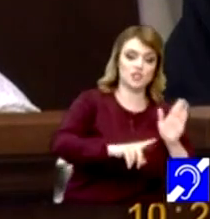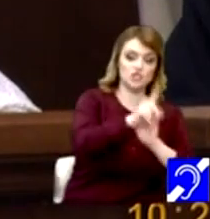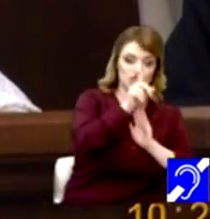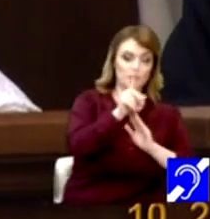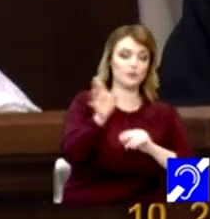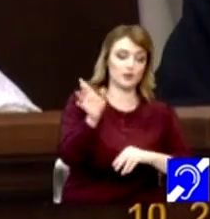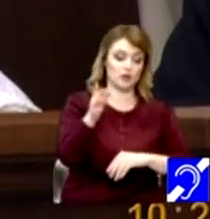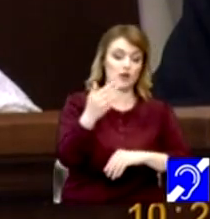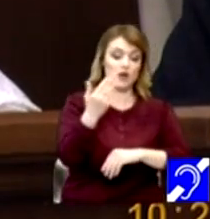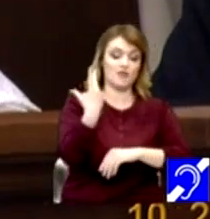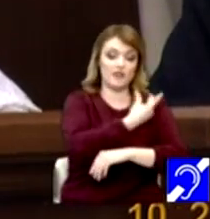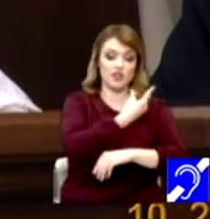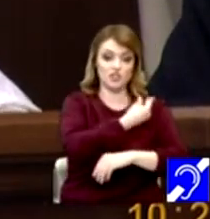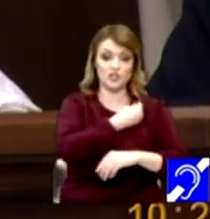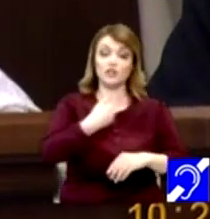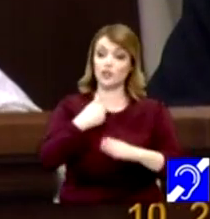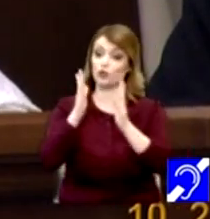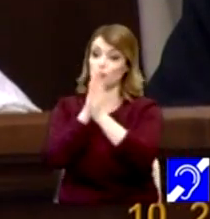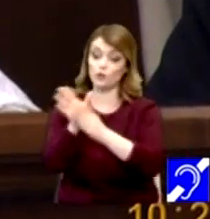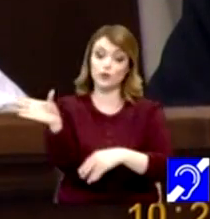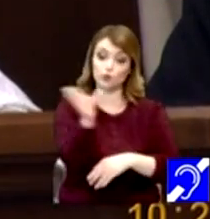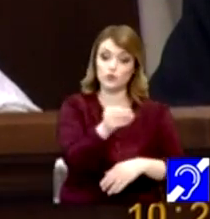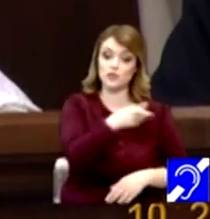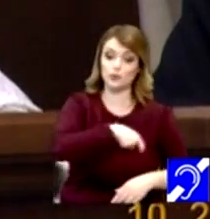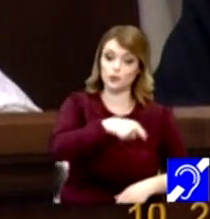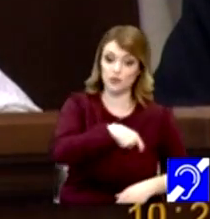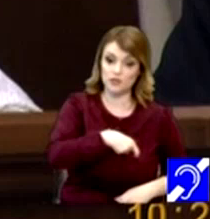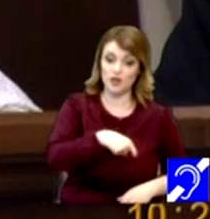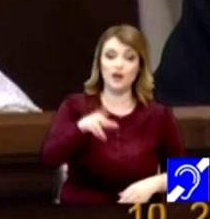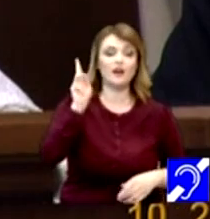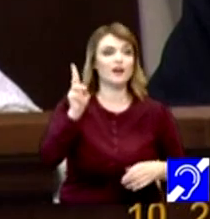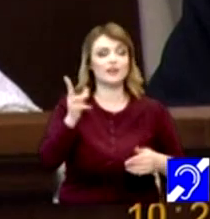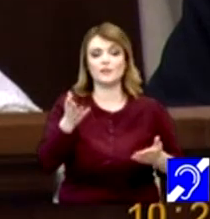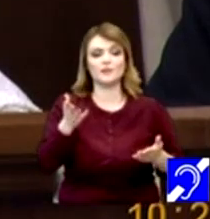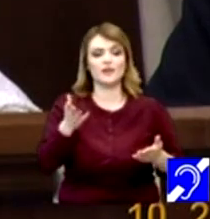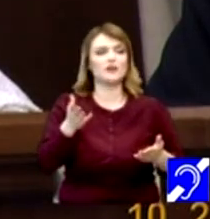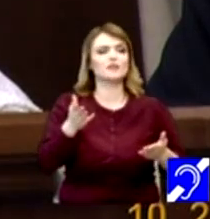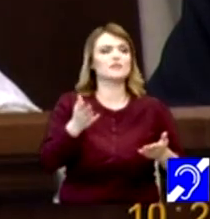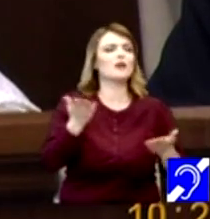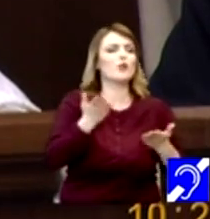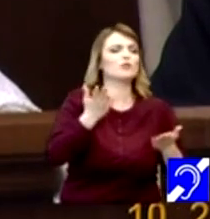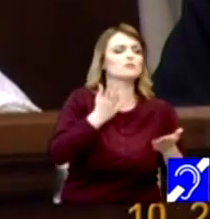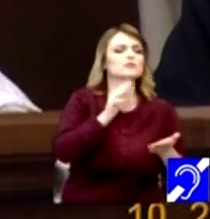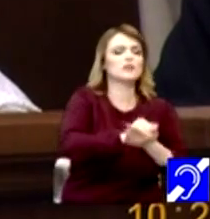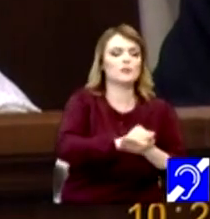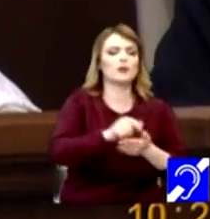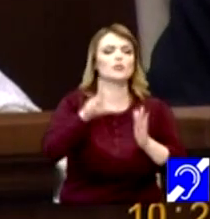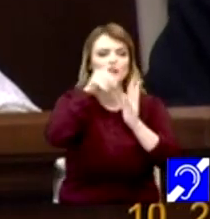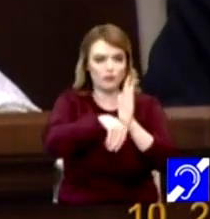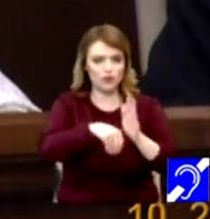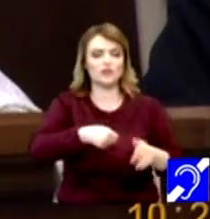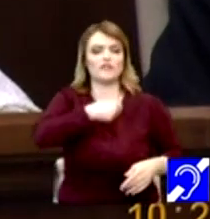pe liste și îndemn pe toți colegii deputați care, indiferent de statutul de deputat, dar se încadrează în